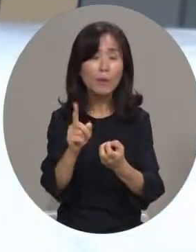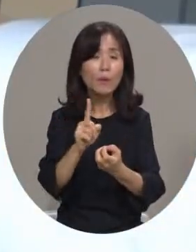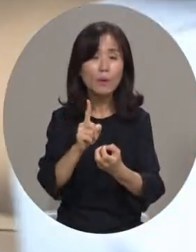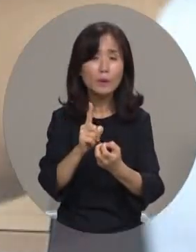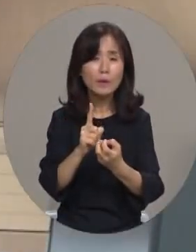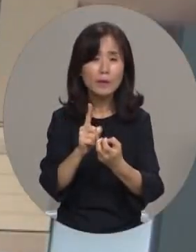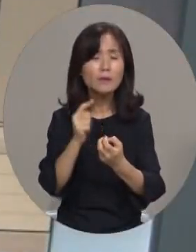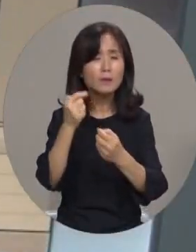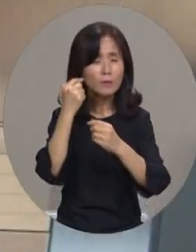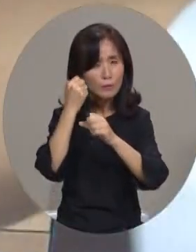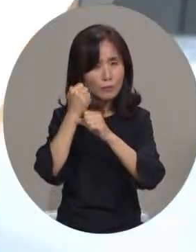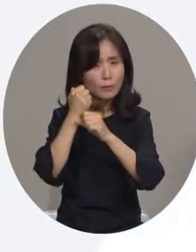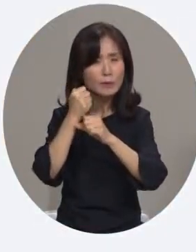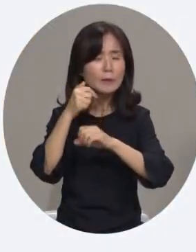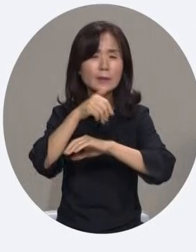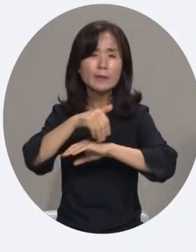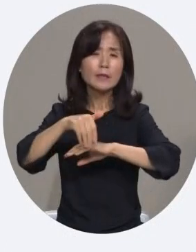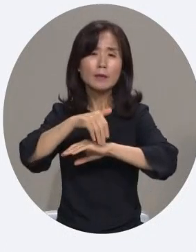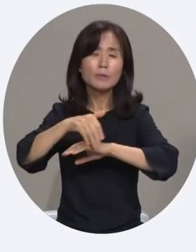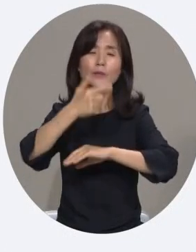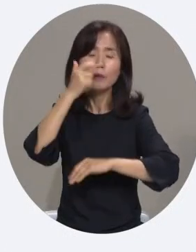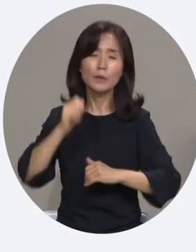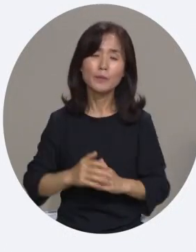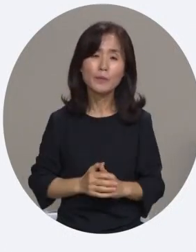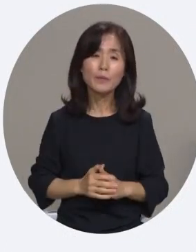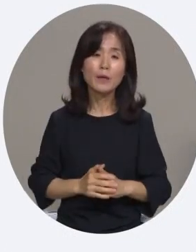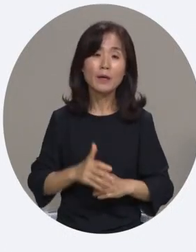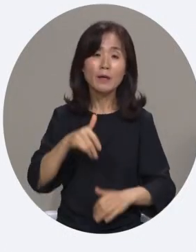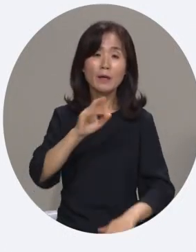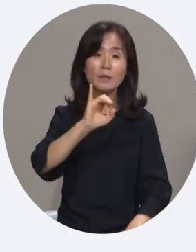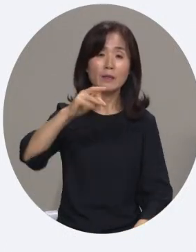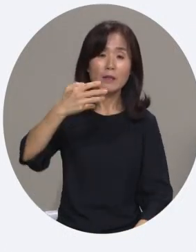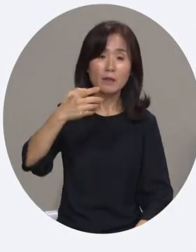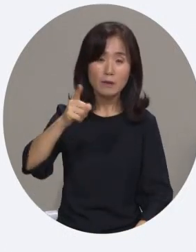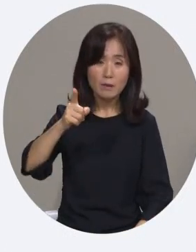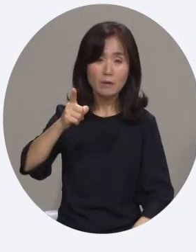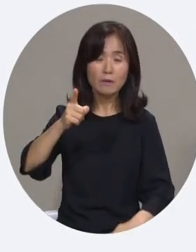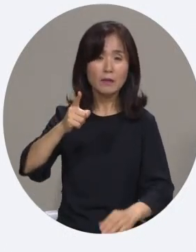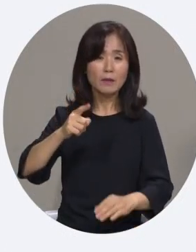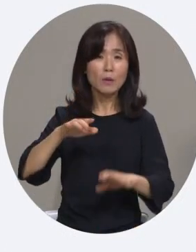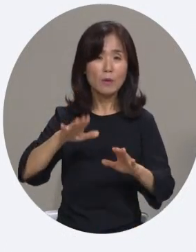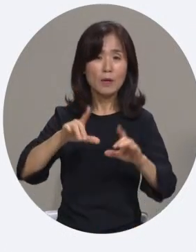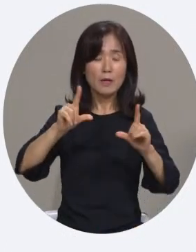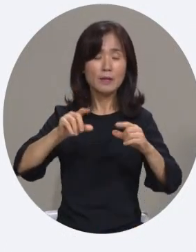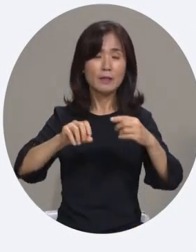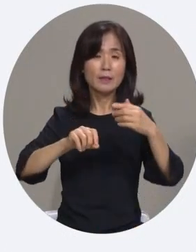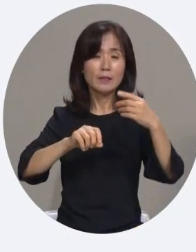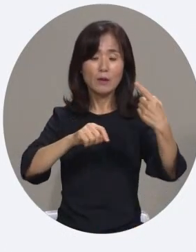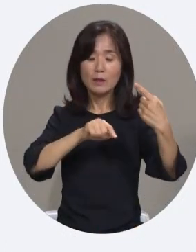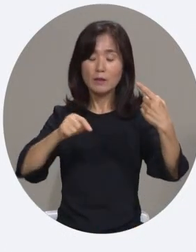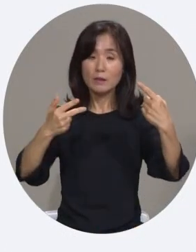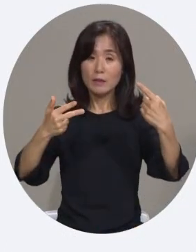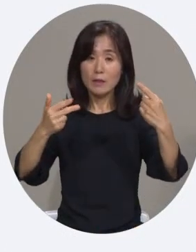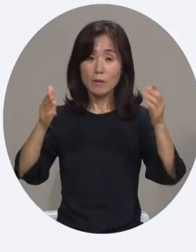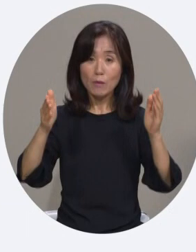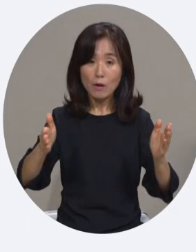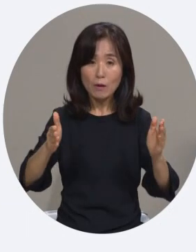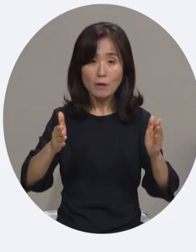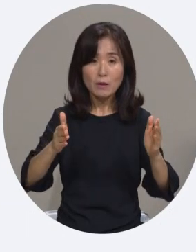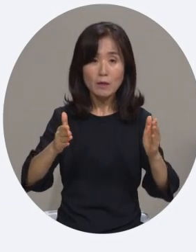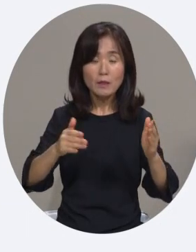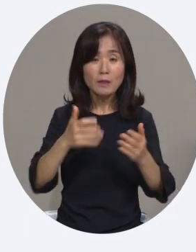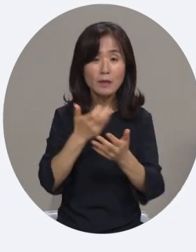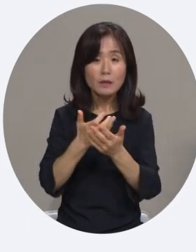소홀한 것으로 나타났습니다 카이스트가 올 상반기 진행한 국가 r&d 사업 1800여건 가운데 데이터